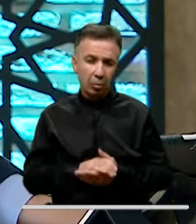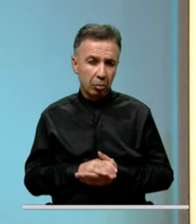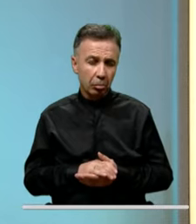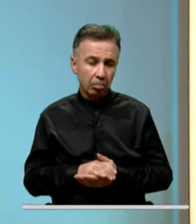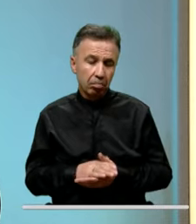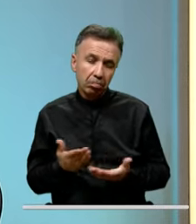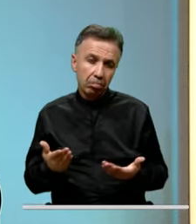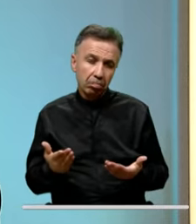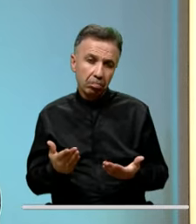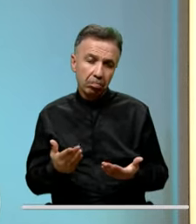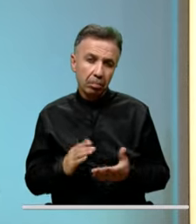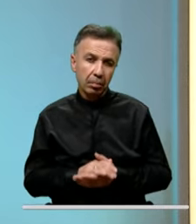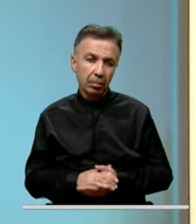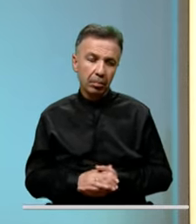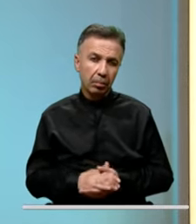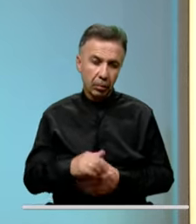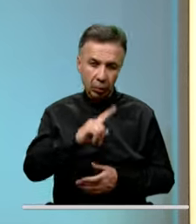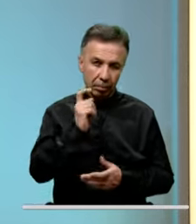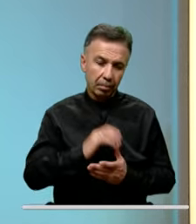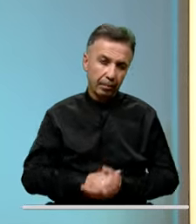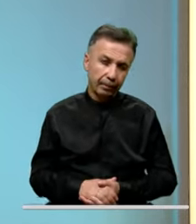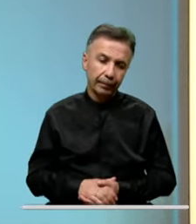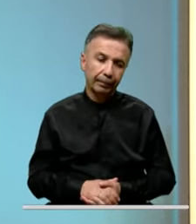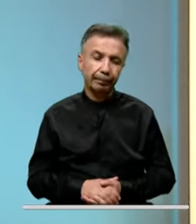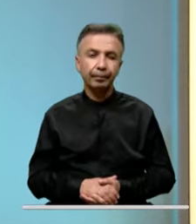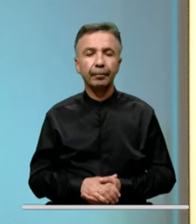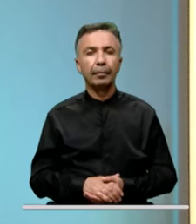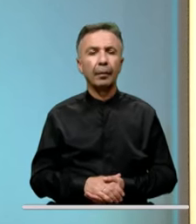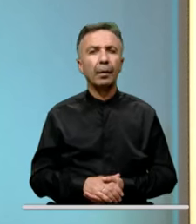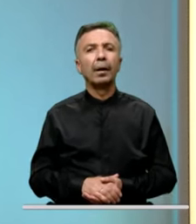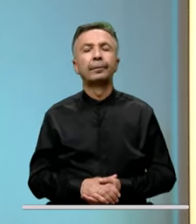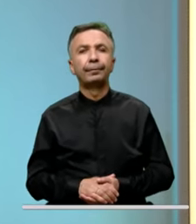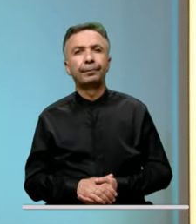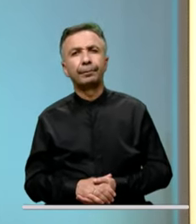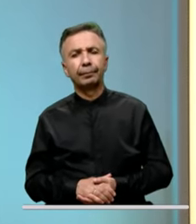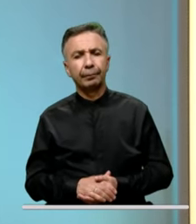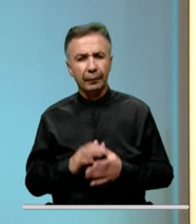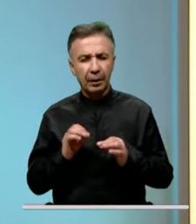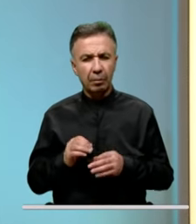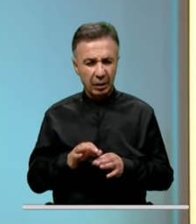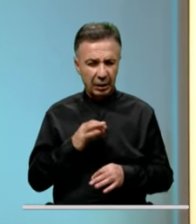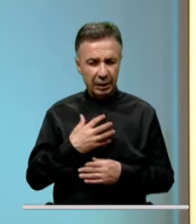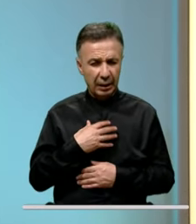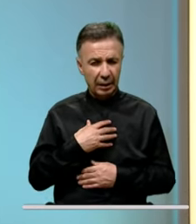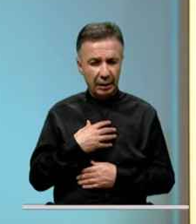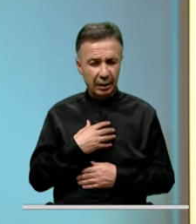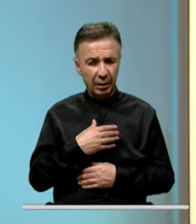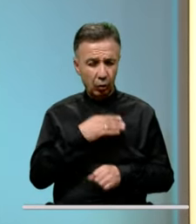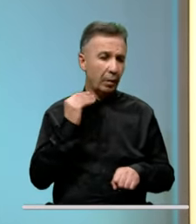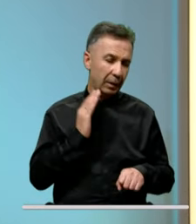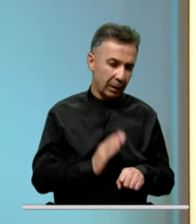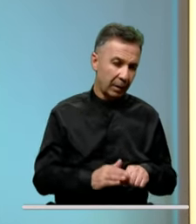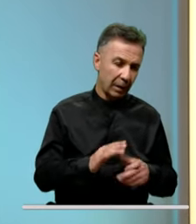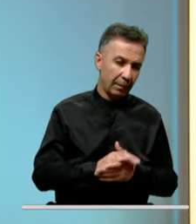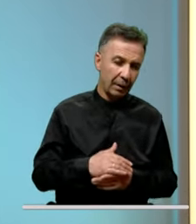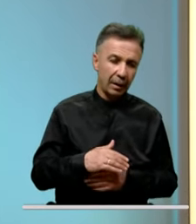hocam. İfade etmeye, arz etmeye çalışayım. Şimdi bu ibadeti kişi kendisi yapabileceği gibi